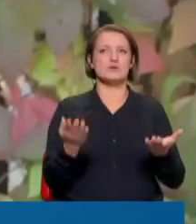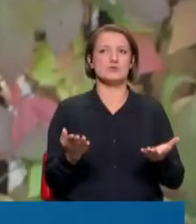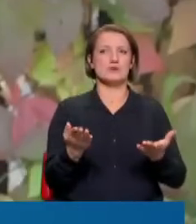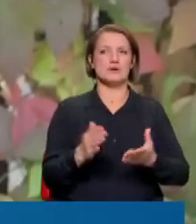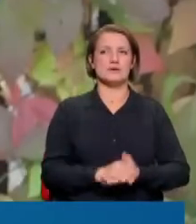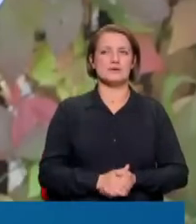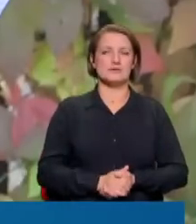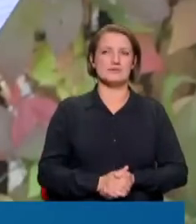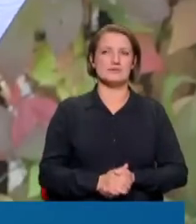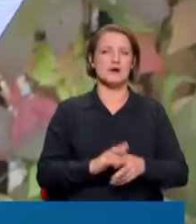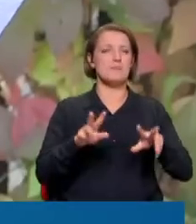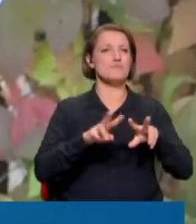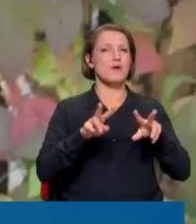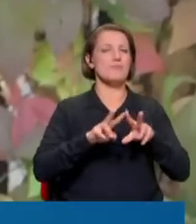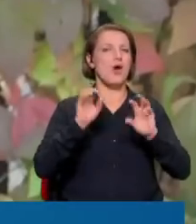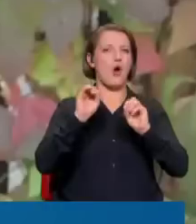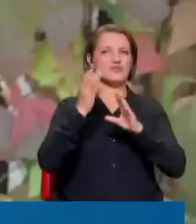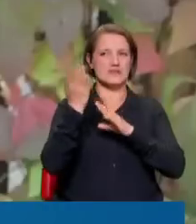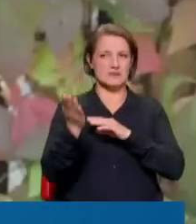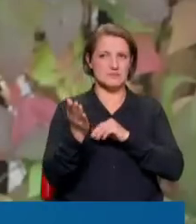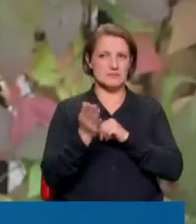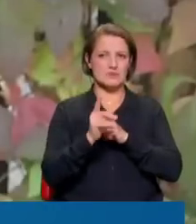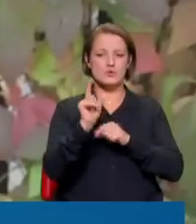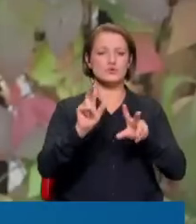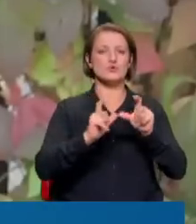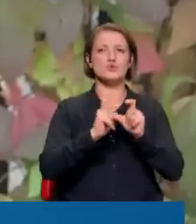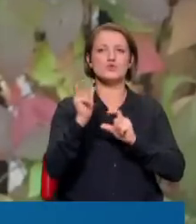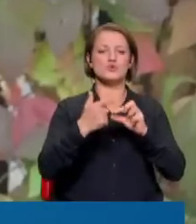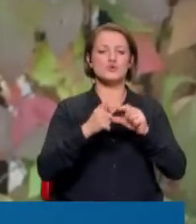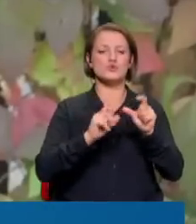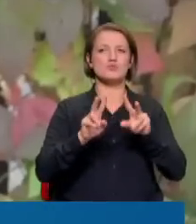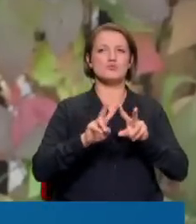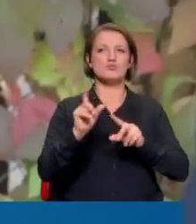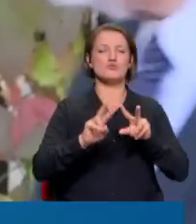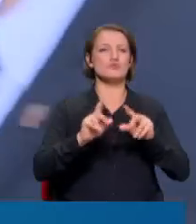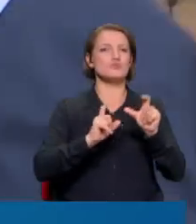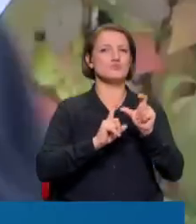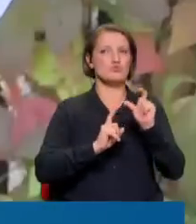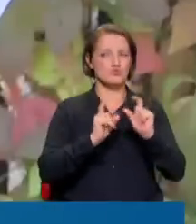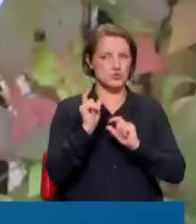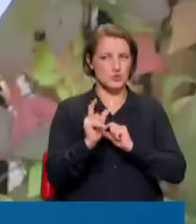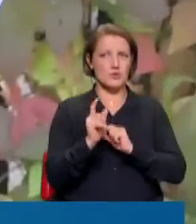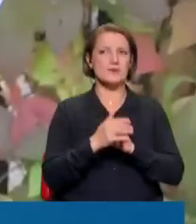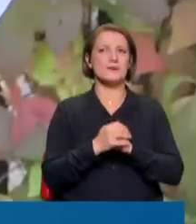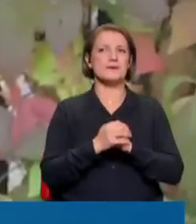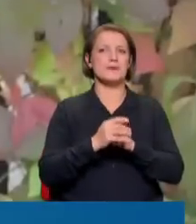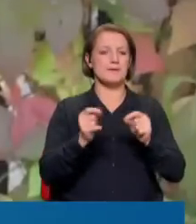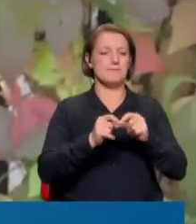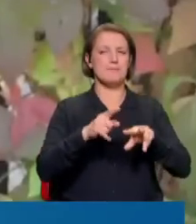Muammer Aksoy hocalarımız Uğur Mumcular Çetin Tursun